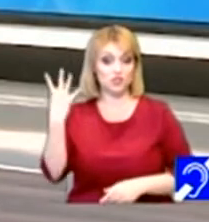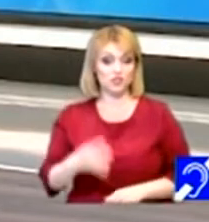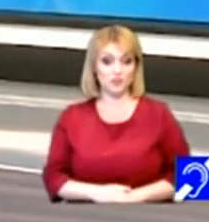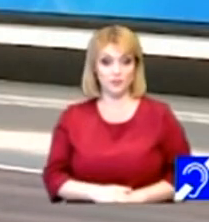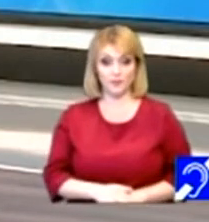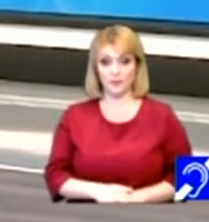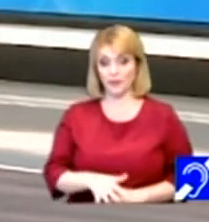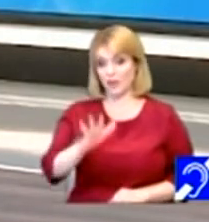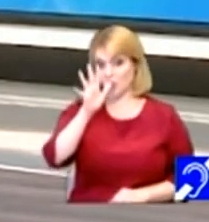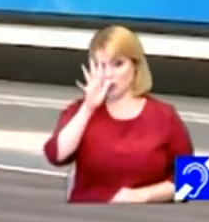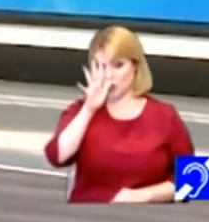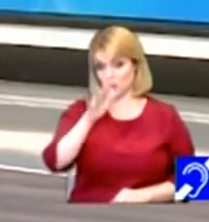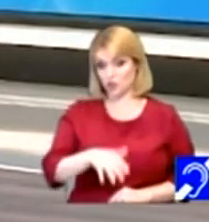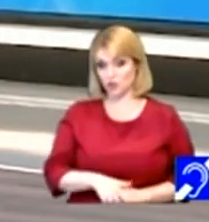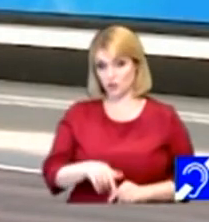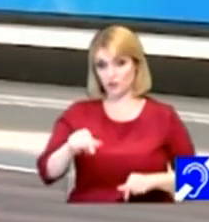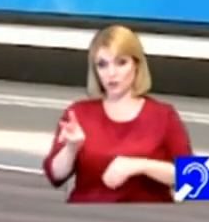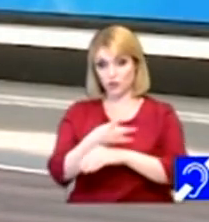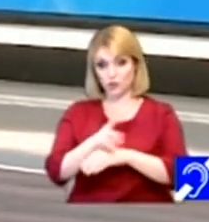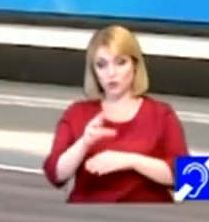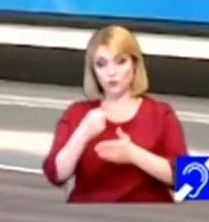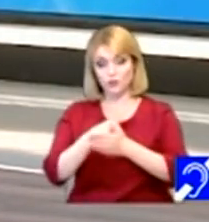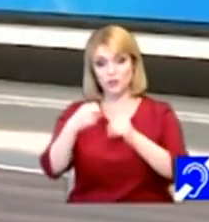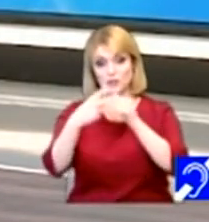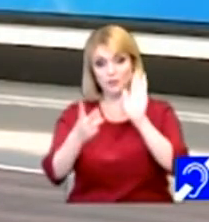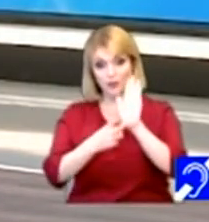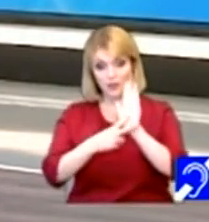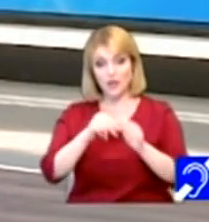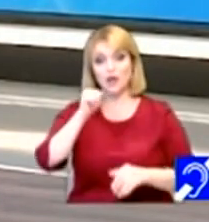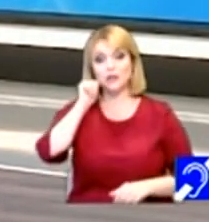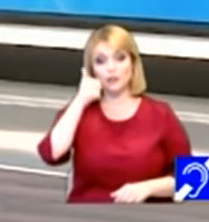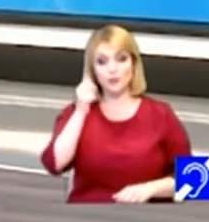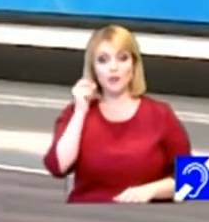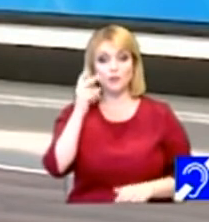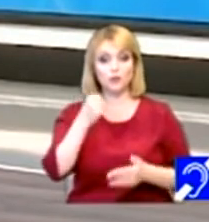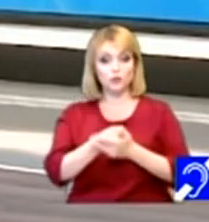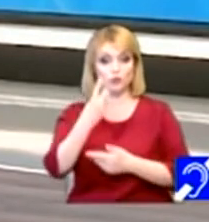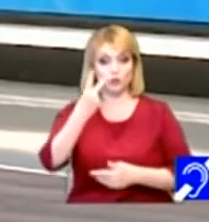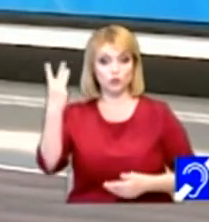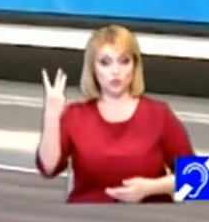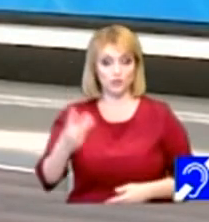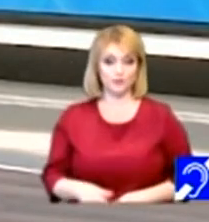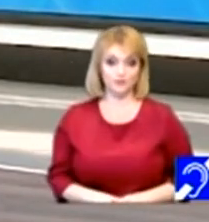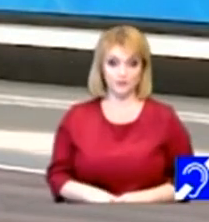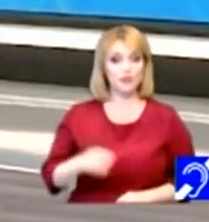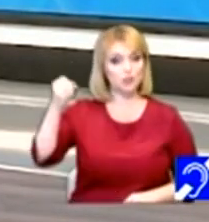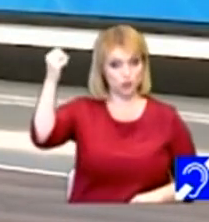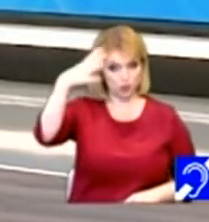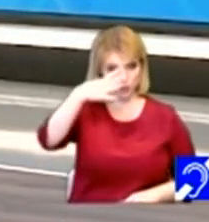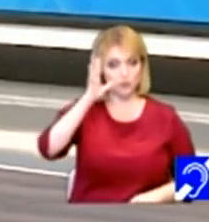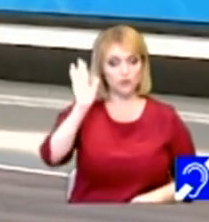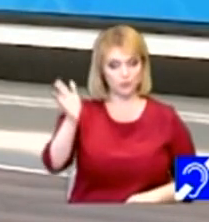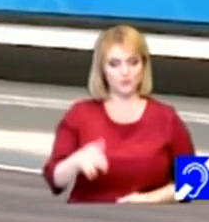La Chișinău cerul va fi senin în următoarele ore, iar spre dimineață în termometre vor fi 17 grade. Mâine soare și o maximă